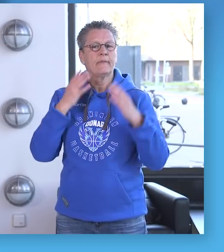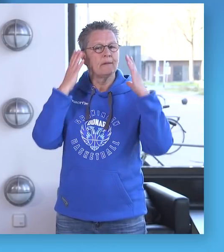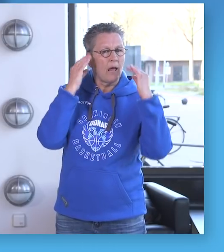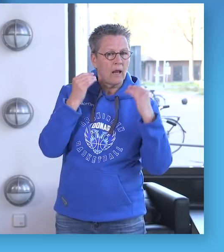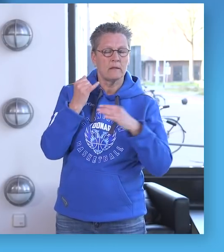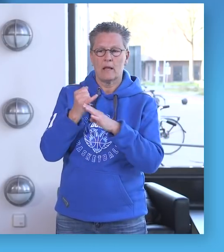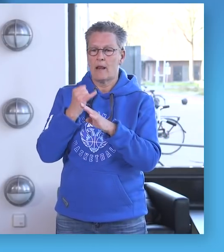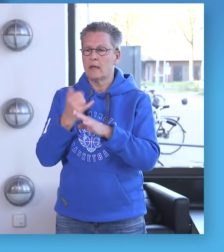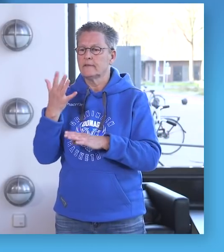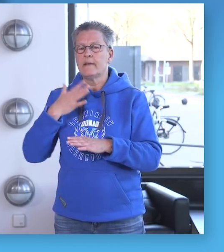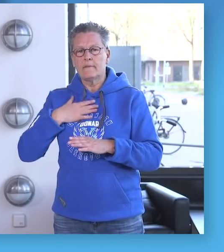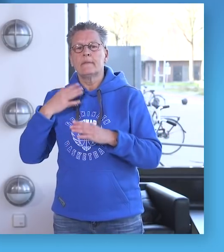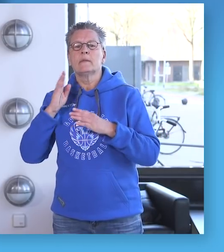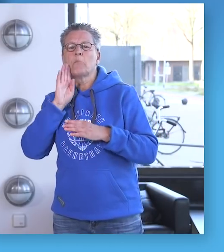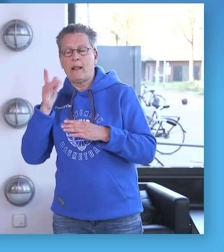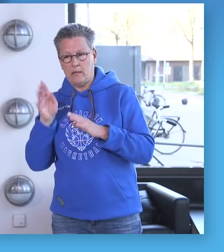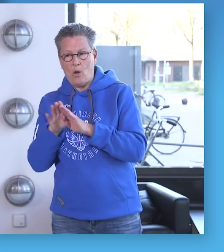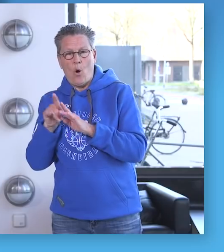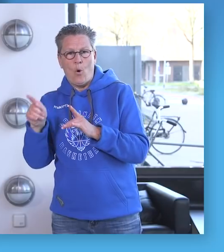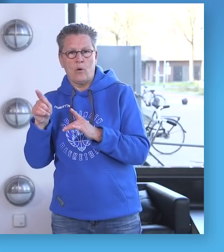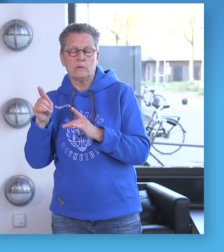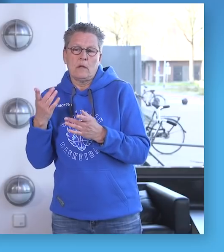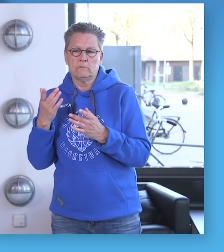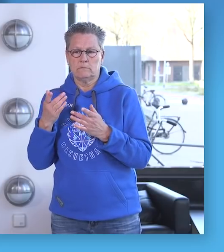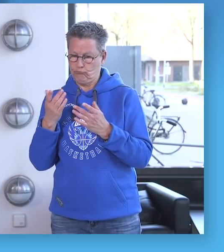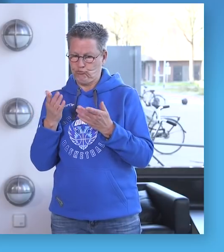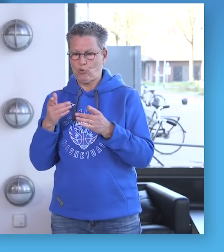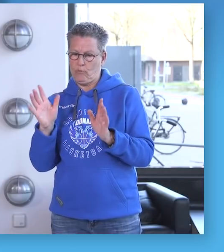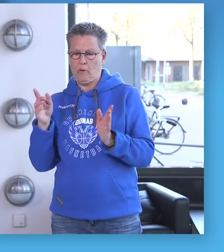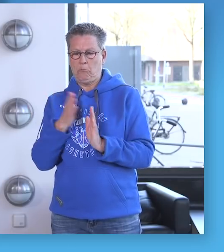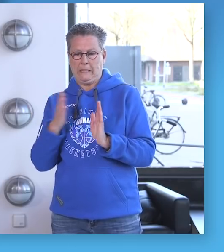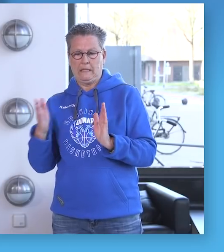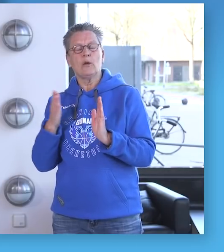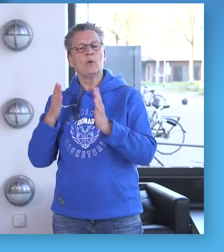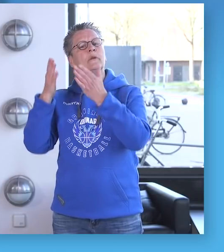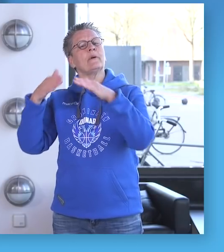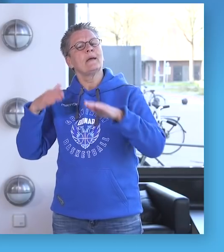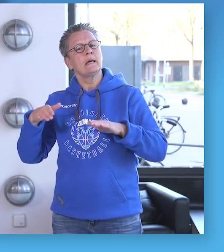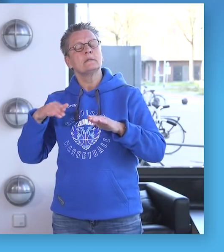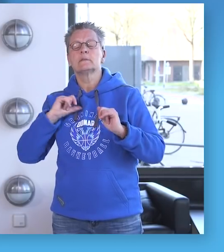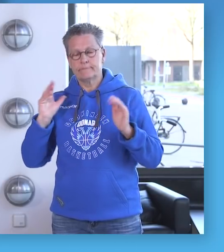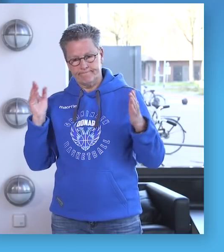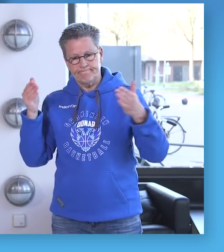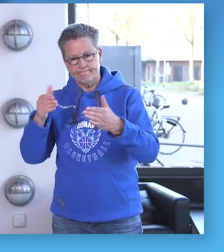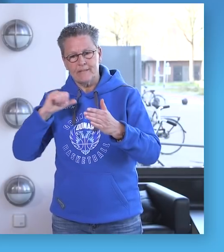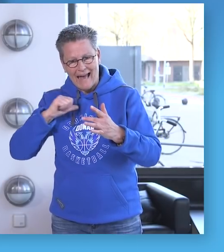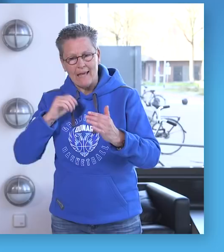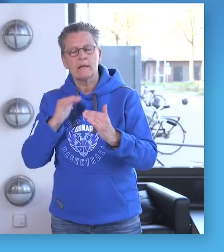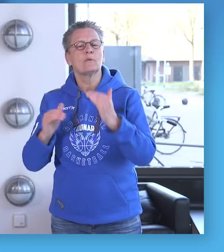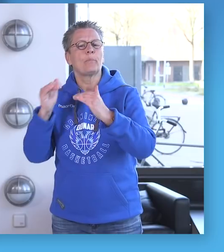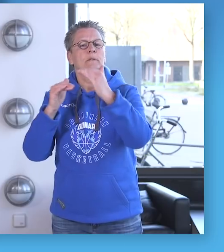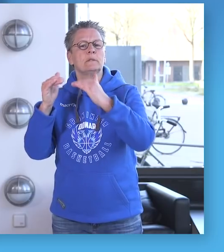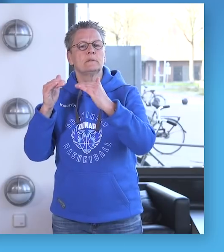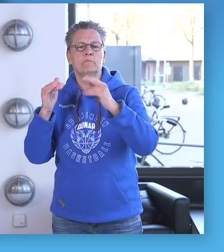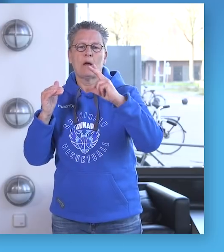België. En dat je dan vanaf kerst of zo rond die tijd, dat je dan je concentreert op je eigen competitie met 1 uit- en 1 thuisronde